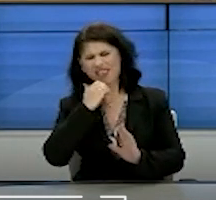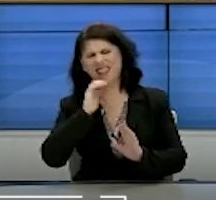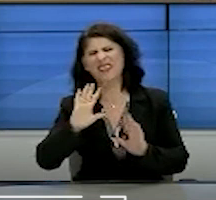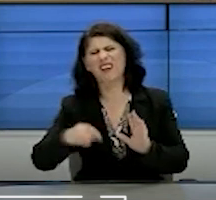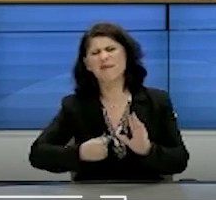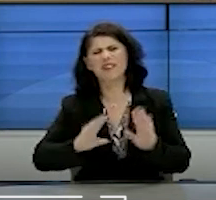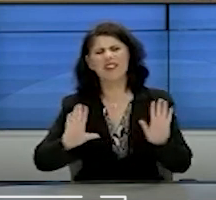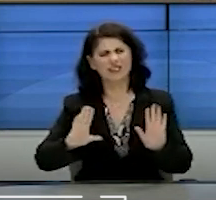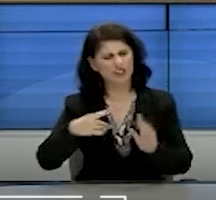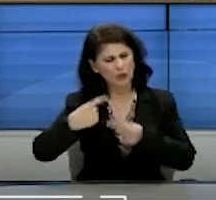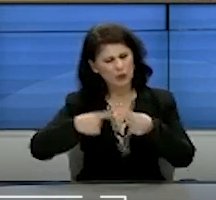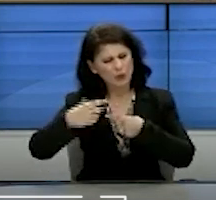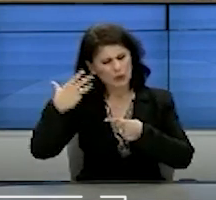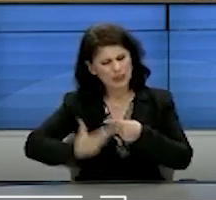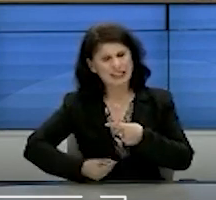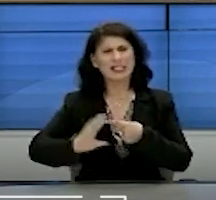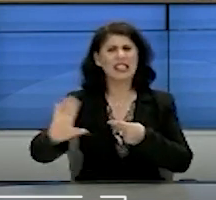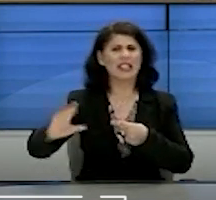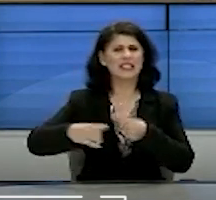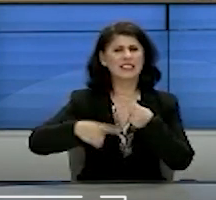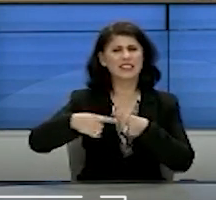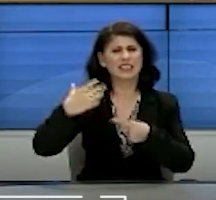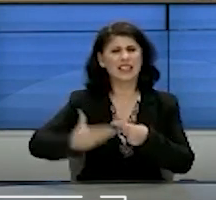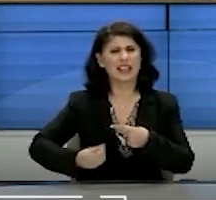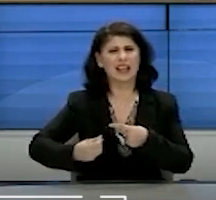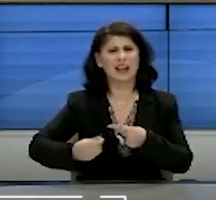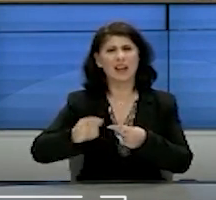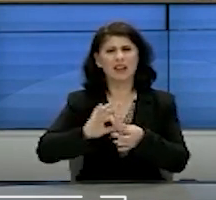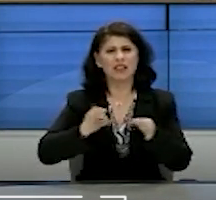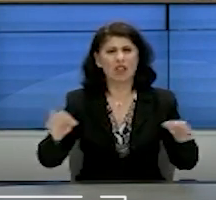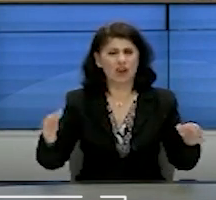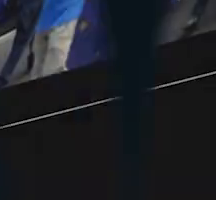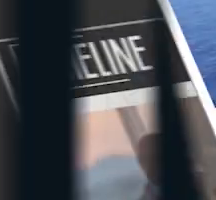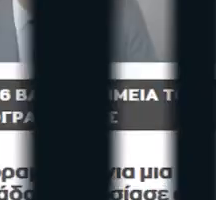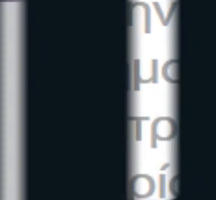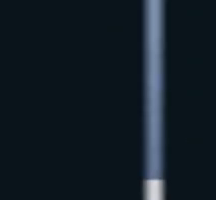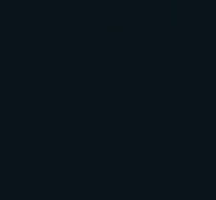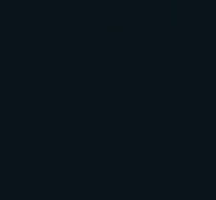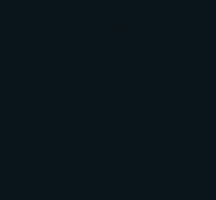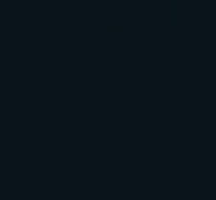μας έχετε συνηθίσει τέτοιες ανιστόρητες αναφορές.